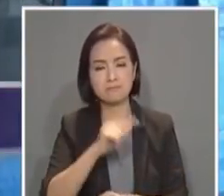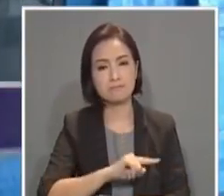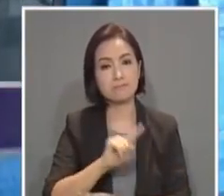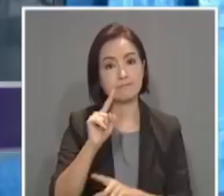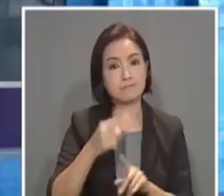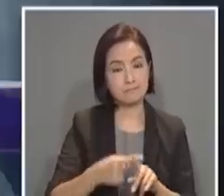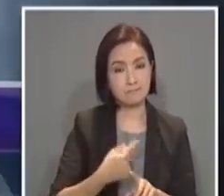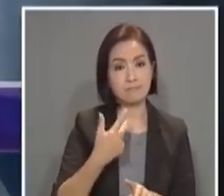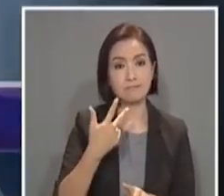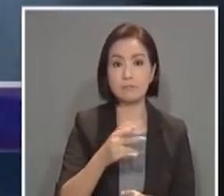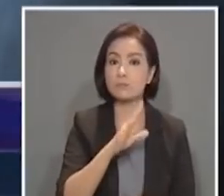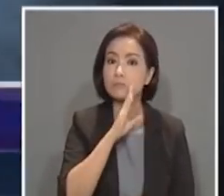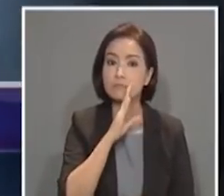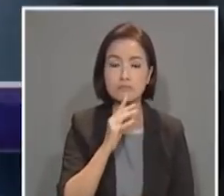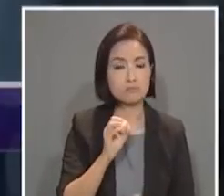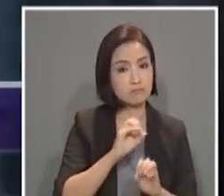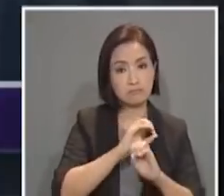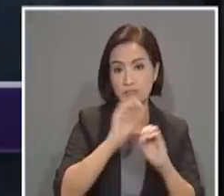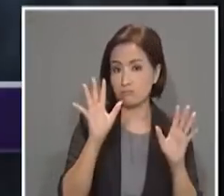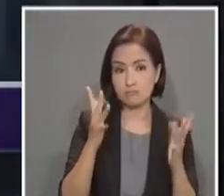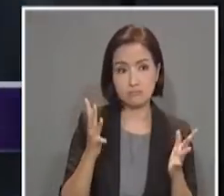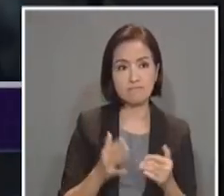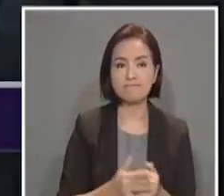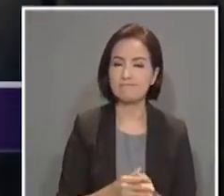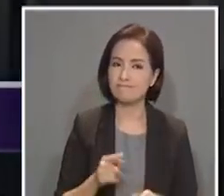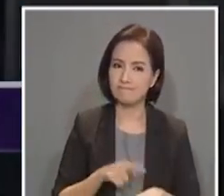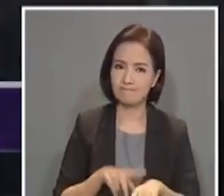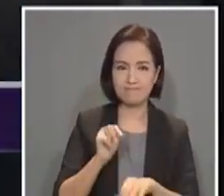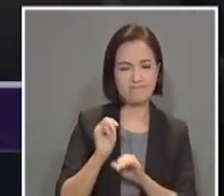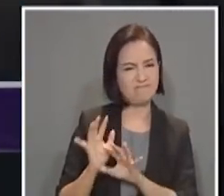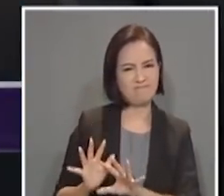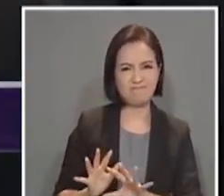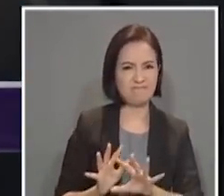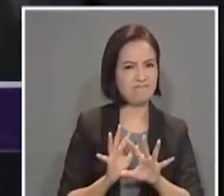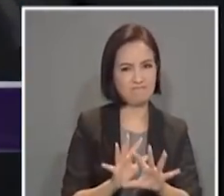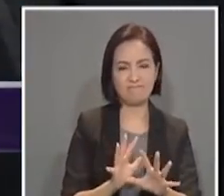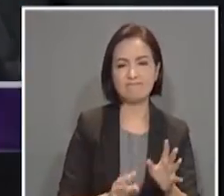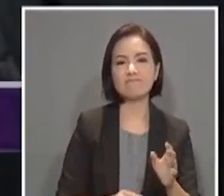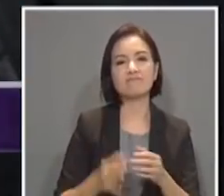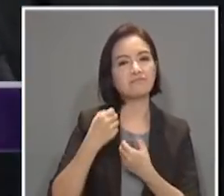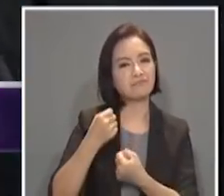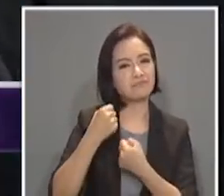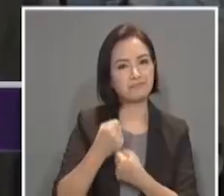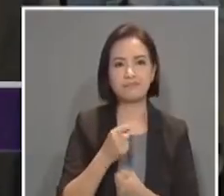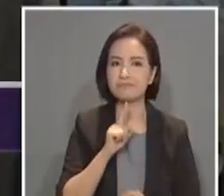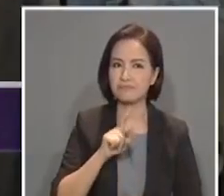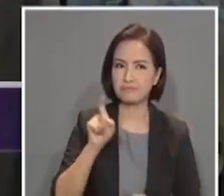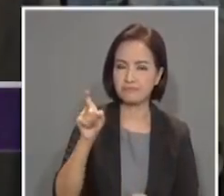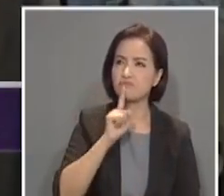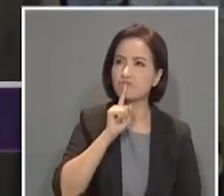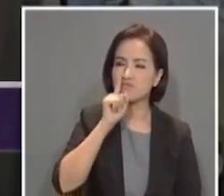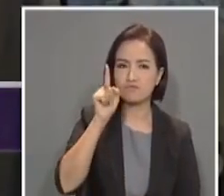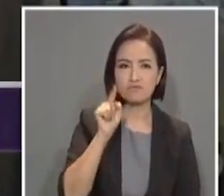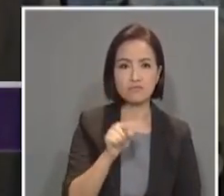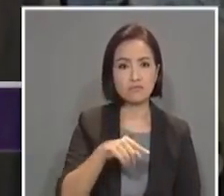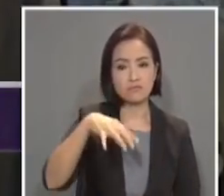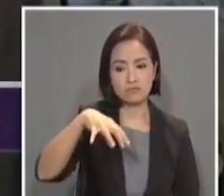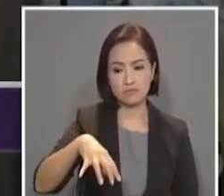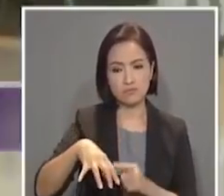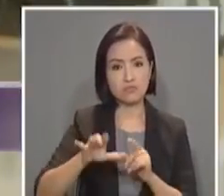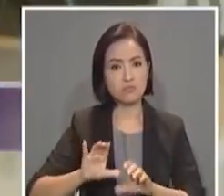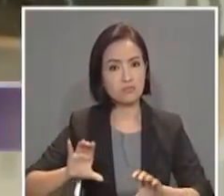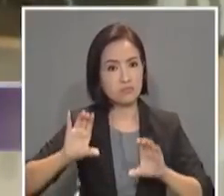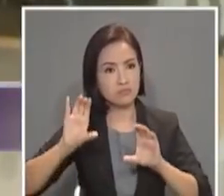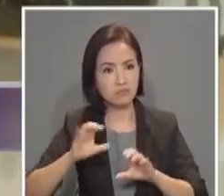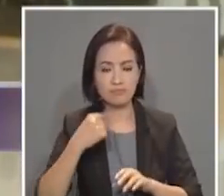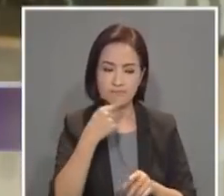มนี้และหากไม่มีความชัดเจนจะมีการนัดรวมตัวคนสงขลาเพื่อทวงถามและฟ้องดำเนินคดีกับหน่วยงานของรั